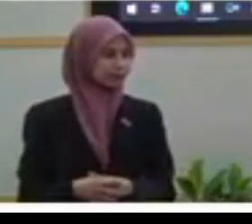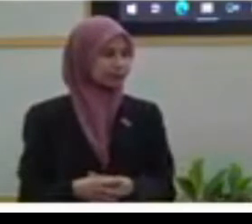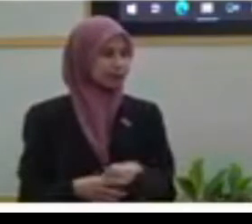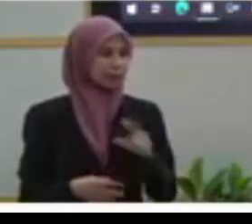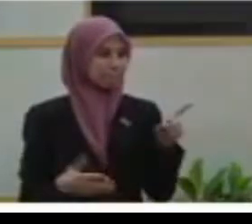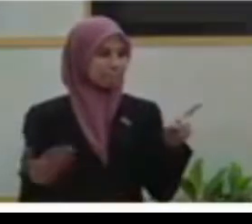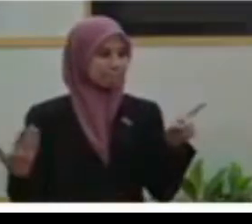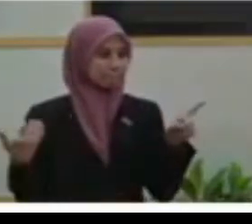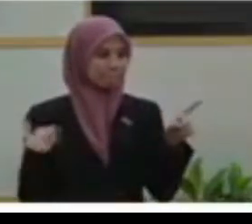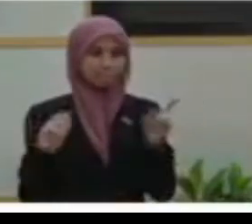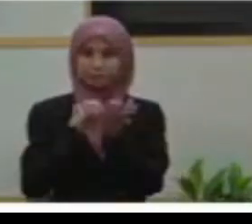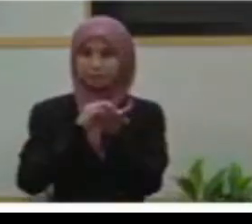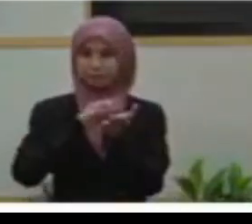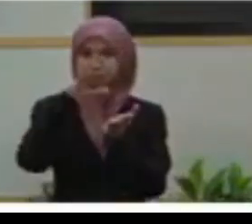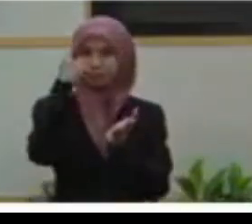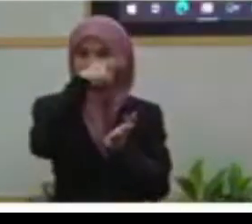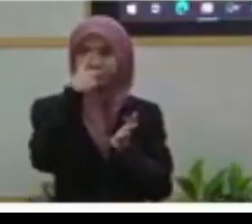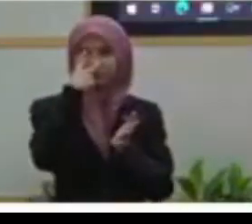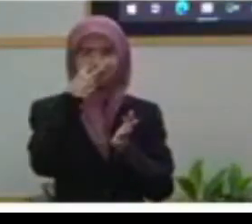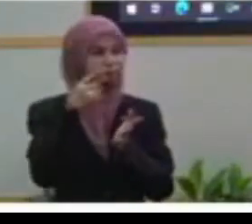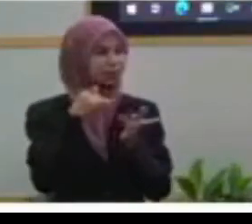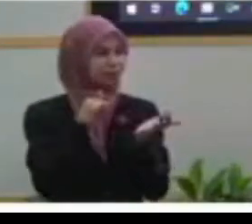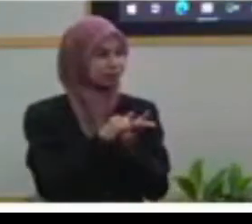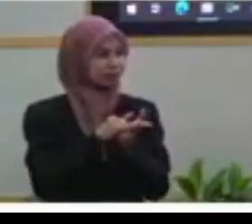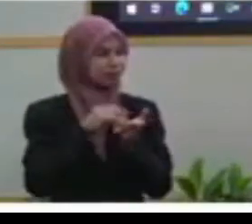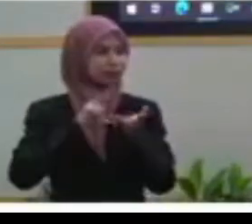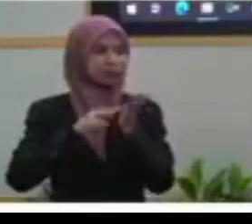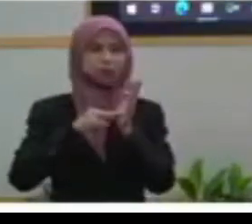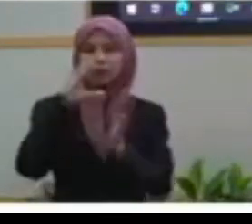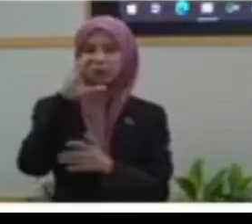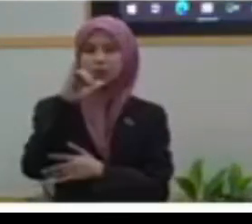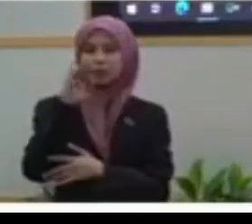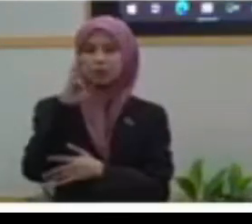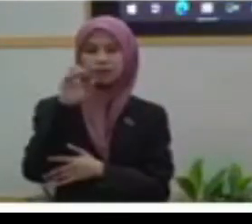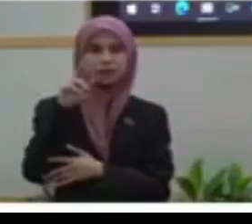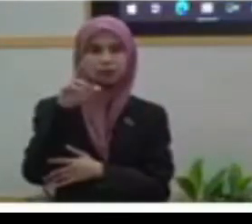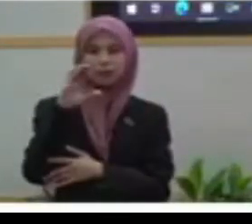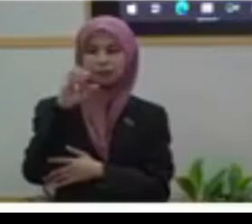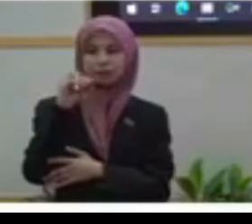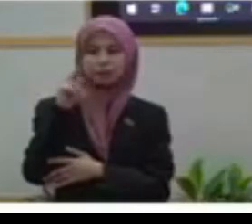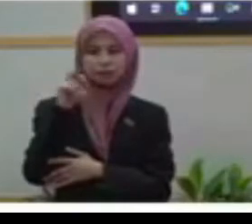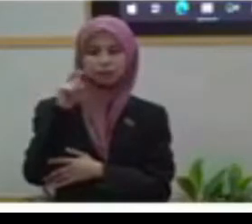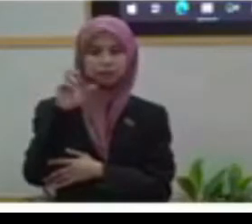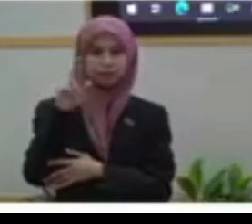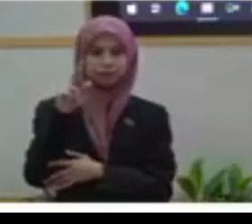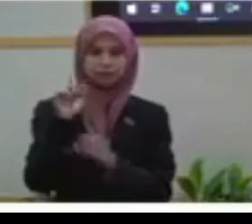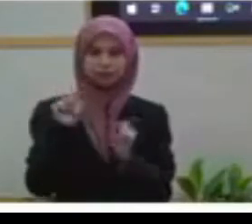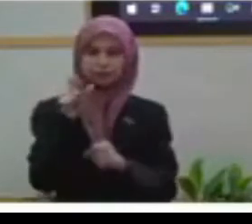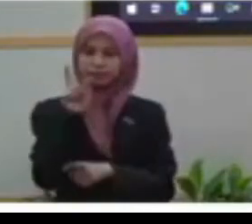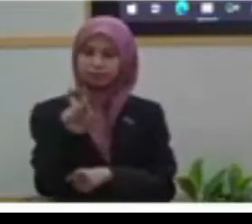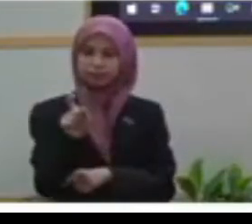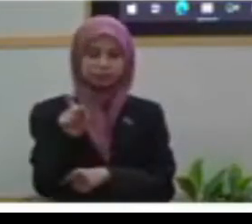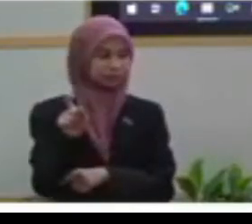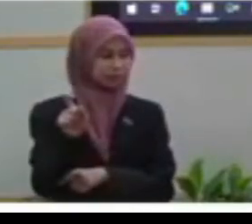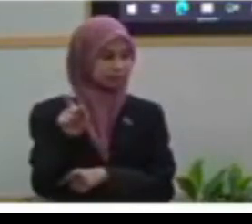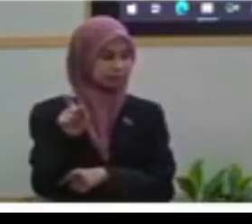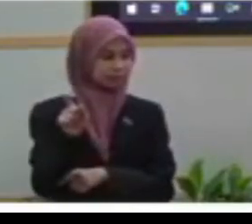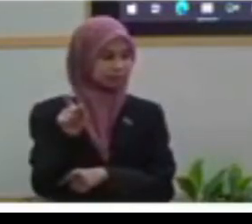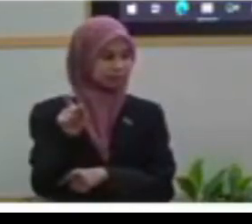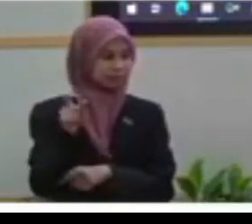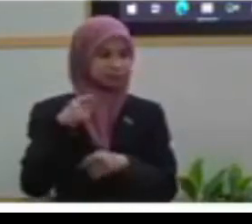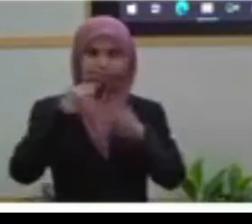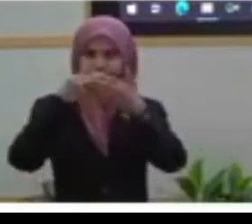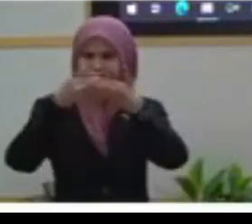Ada paparan, ini adalah perkhidmatan dalam cyber counter. Semua perkhidmatan ada. Pilih, ini